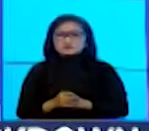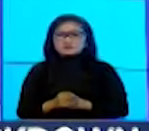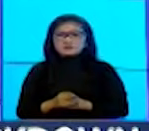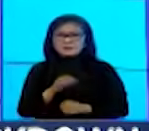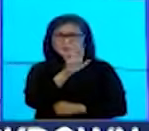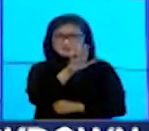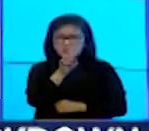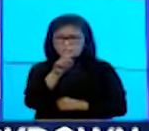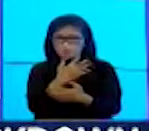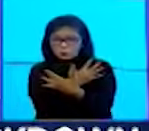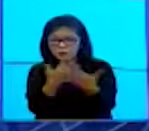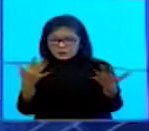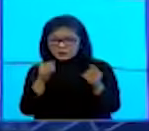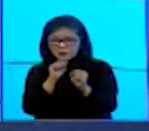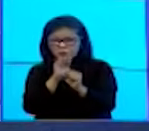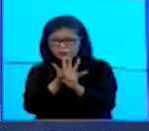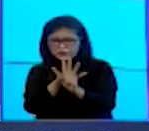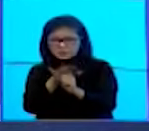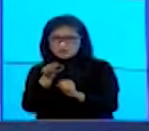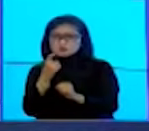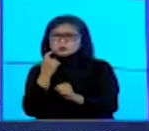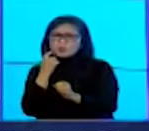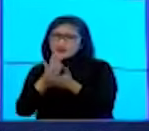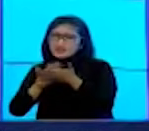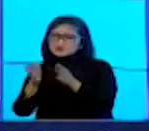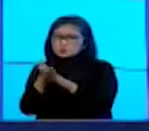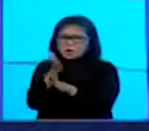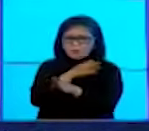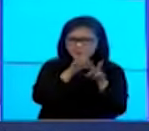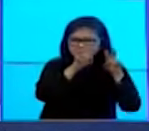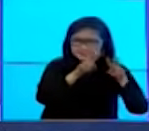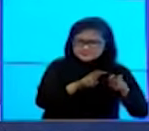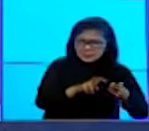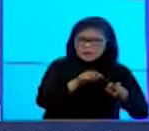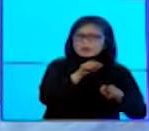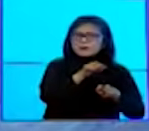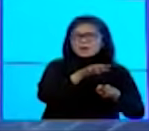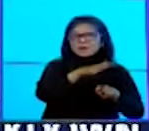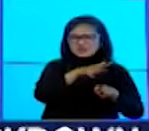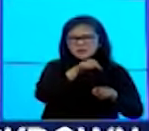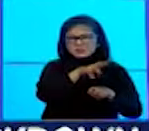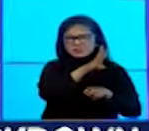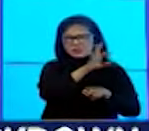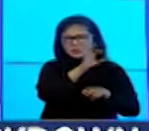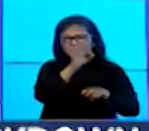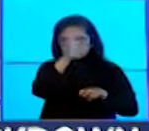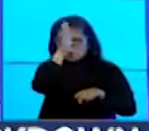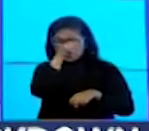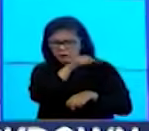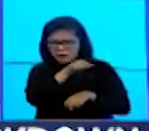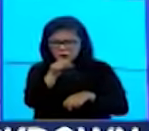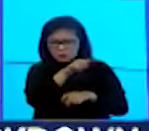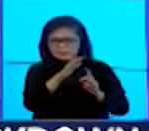orang, kita tracing kembali. Sampai saat ini ada sekitar 300 orang, nanti targetnya